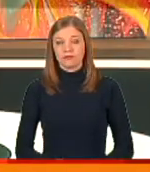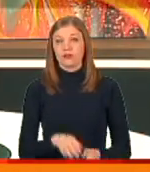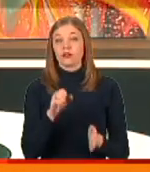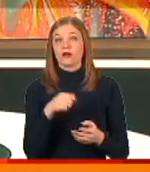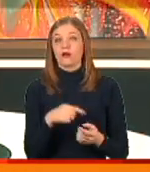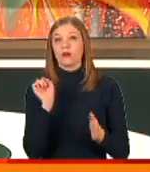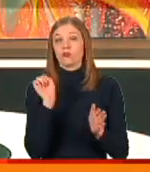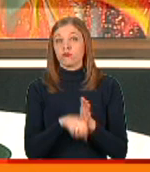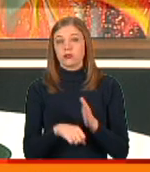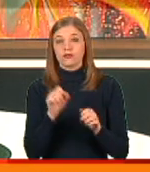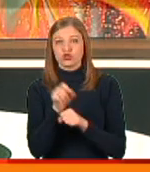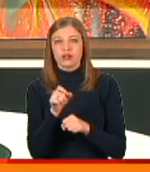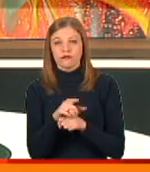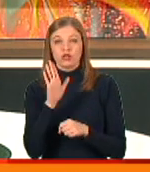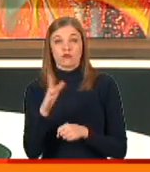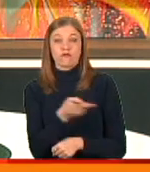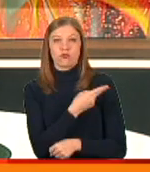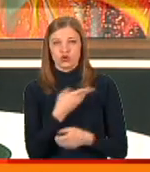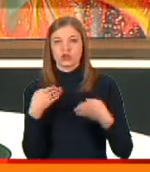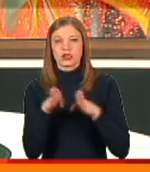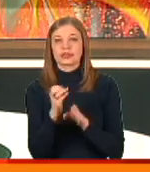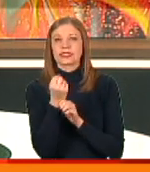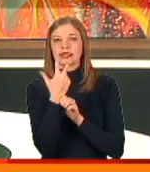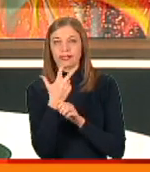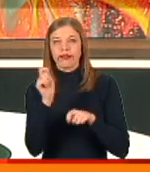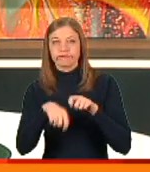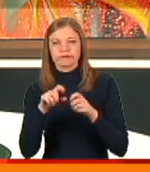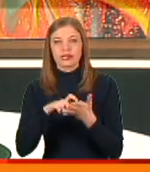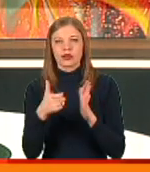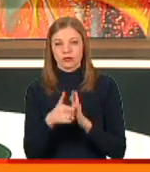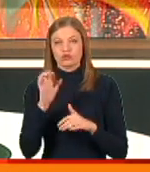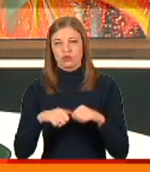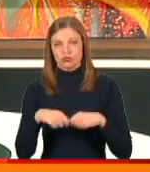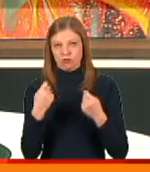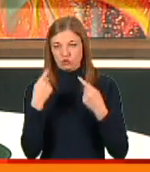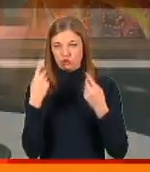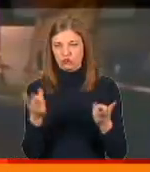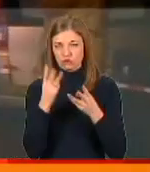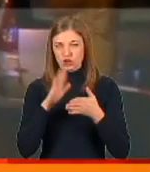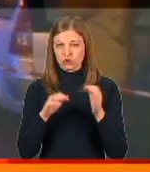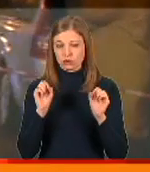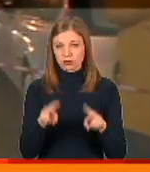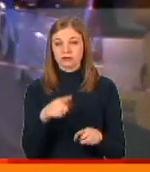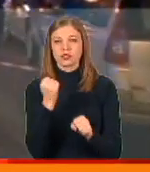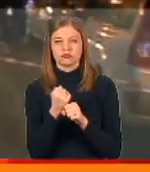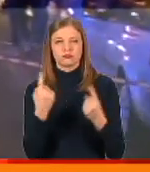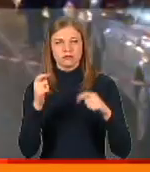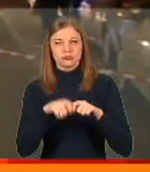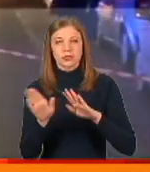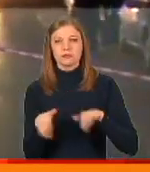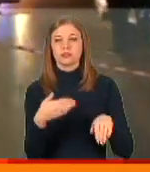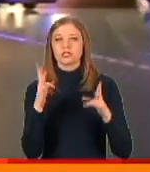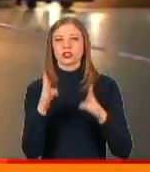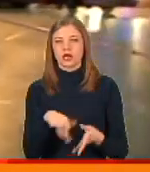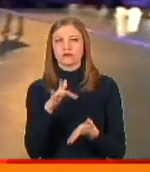Вбивчі квести у Польщі зачинили 13 квест-кімнат через грубі порушення пожежної безпеки. Масштабну перевірку влаштували після трагедії в